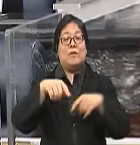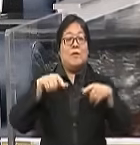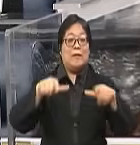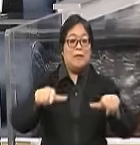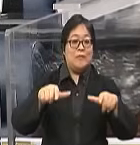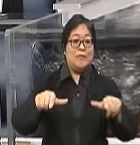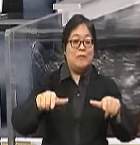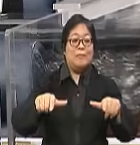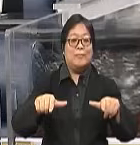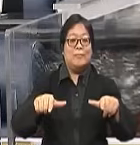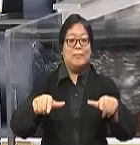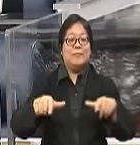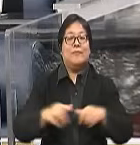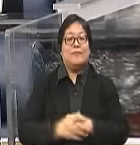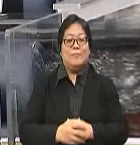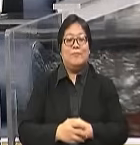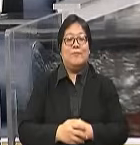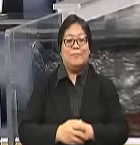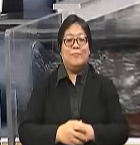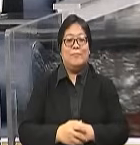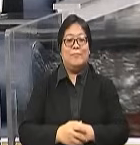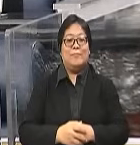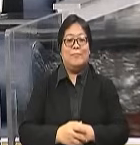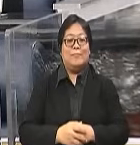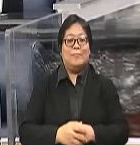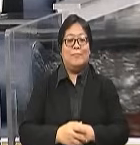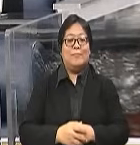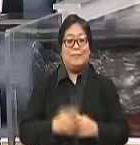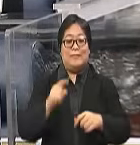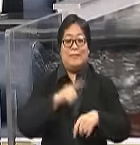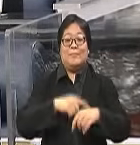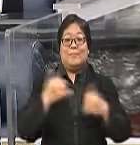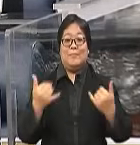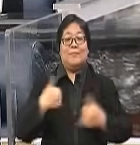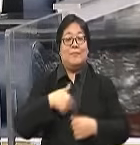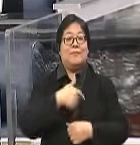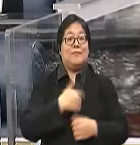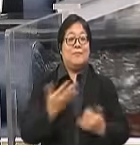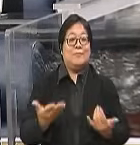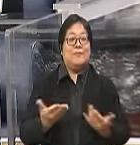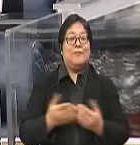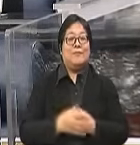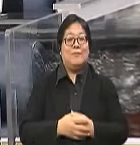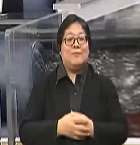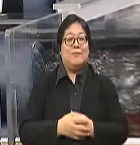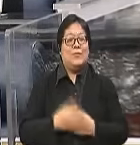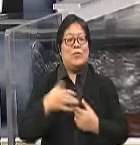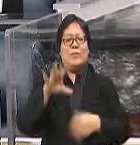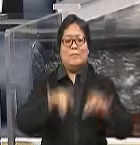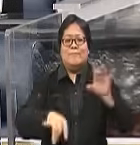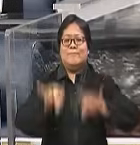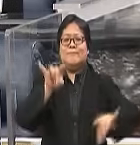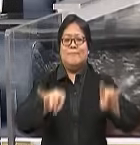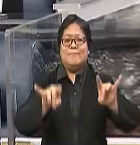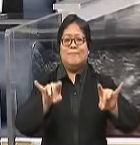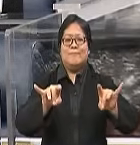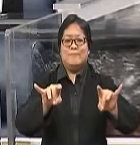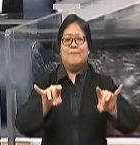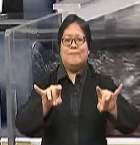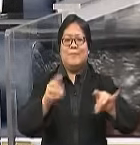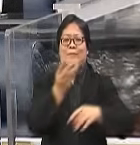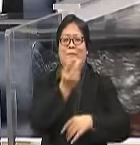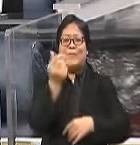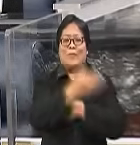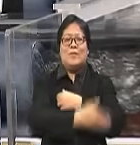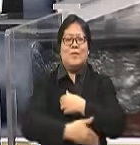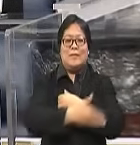dalam eksportir kayu keluar negara ketika ini kita telah mereka mengenal pasti mengenal pasti